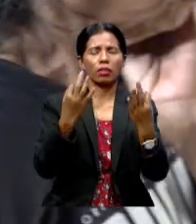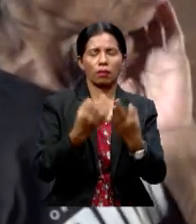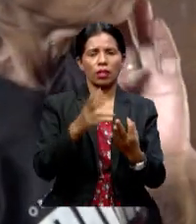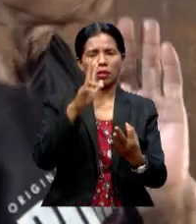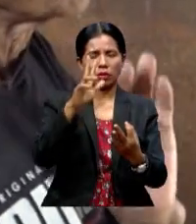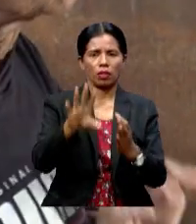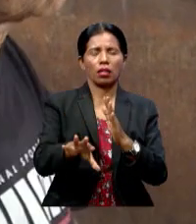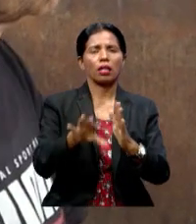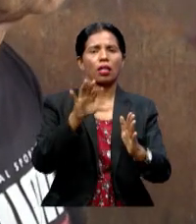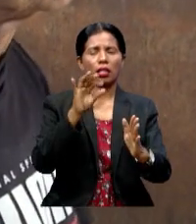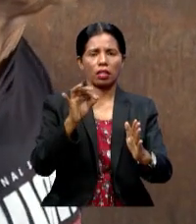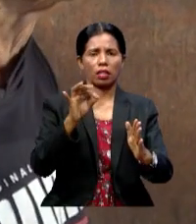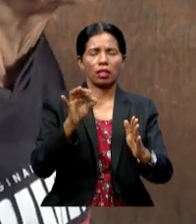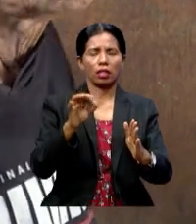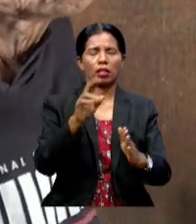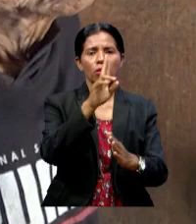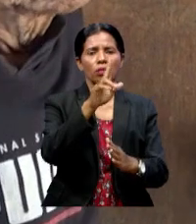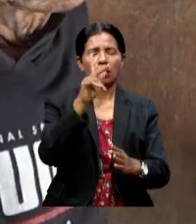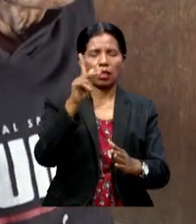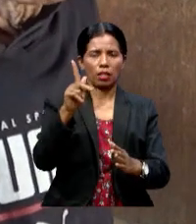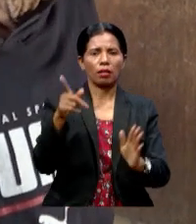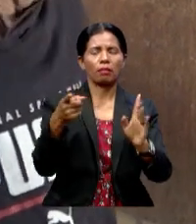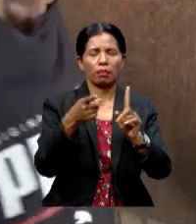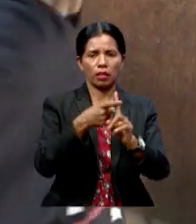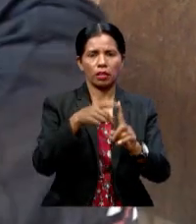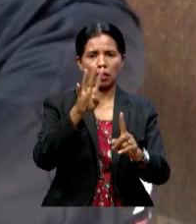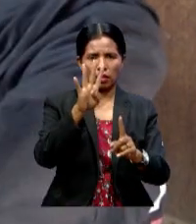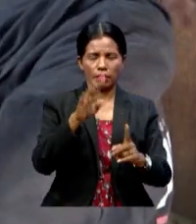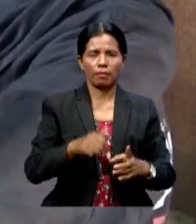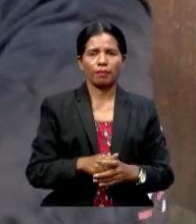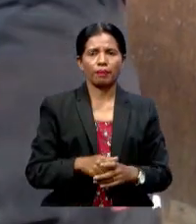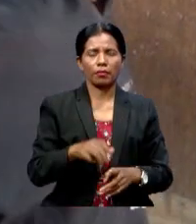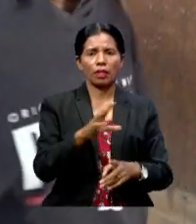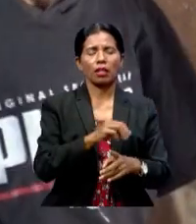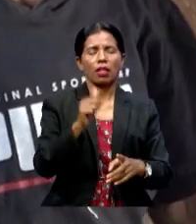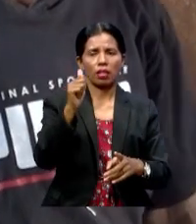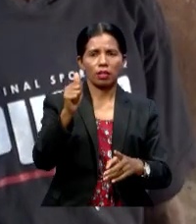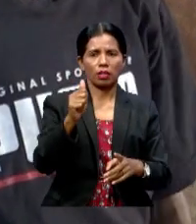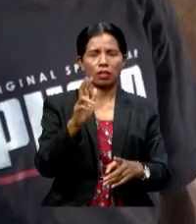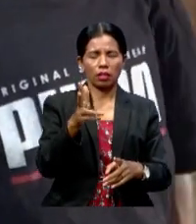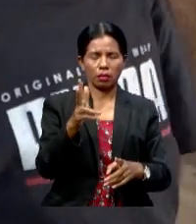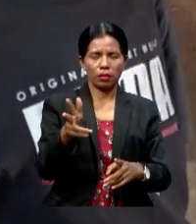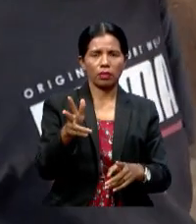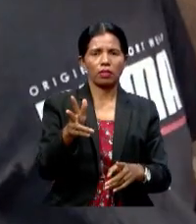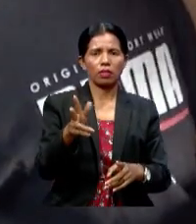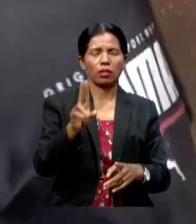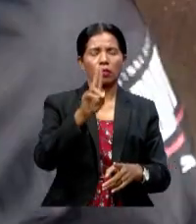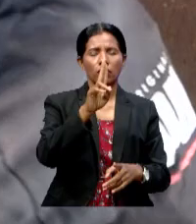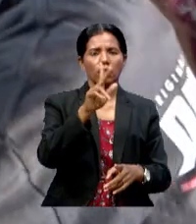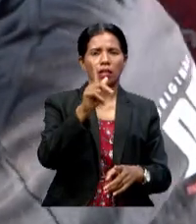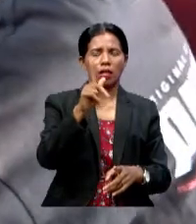makhetan beneficia ba UKL Plus A ne, no 36 ne ba ida UKL Plus